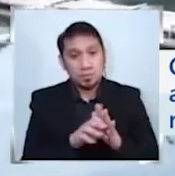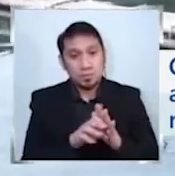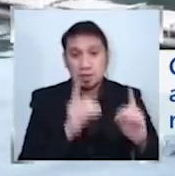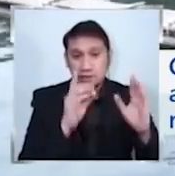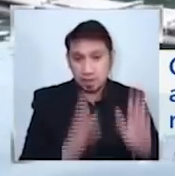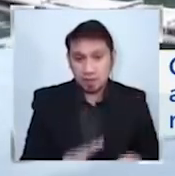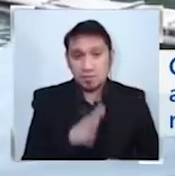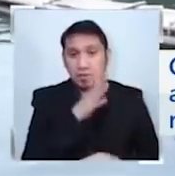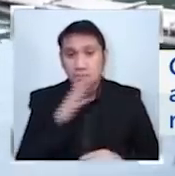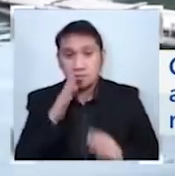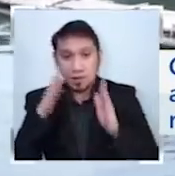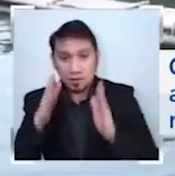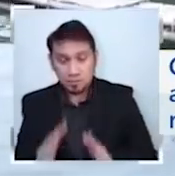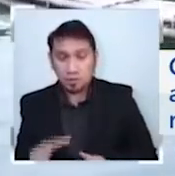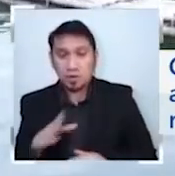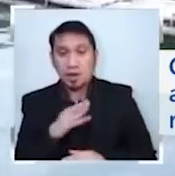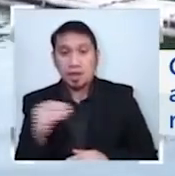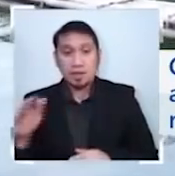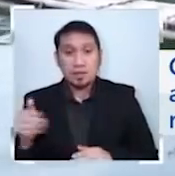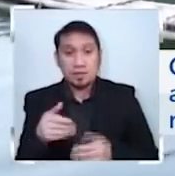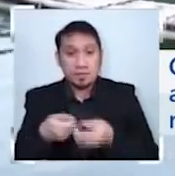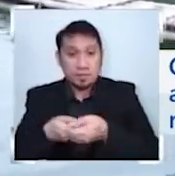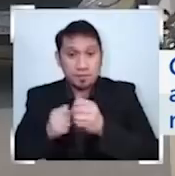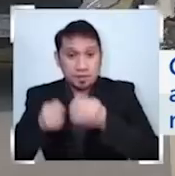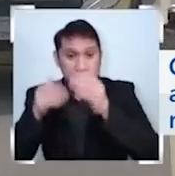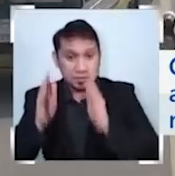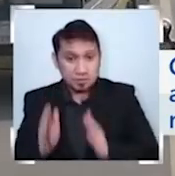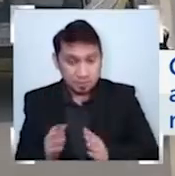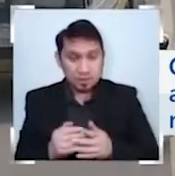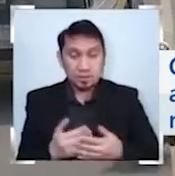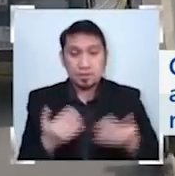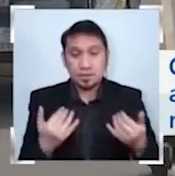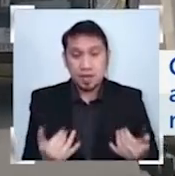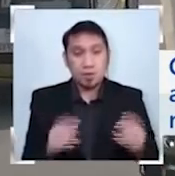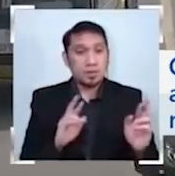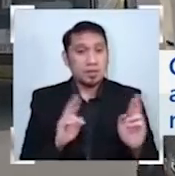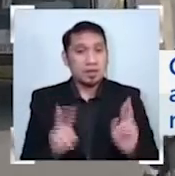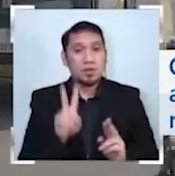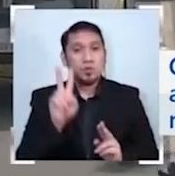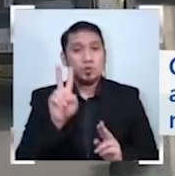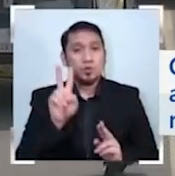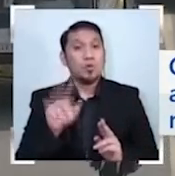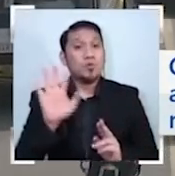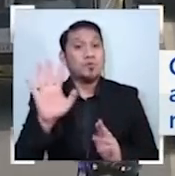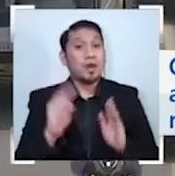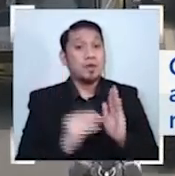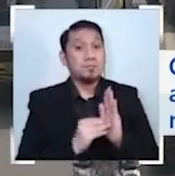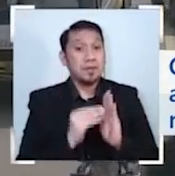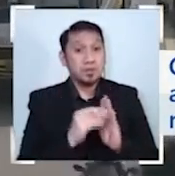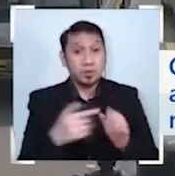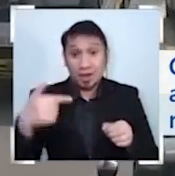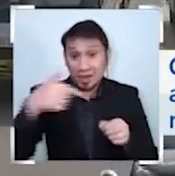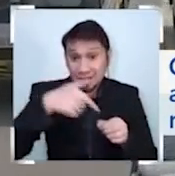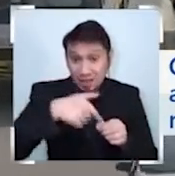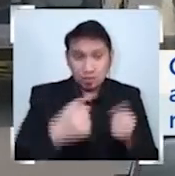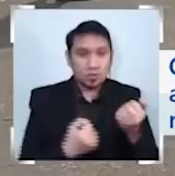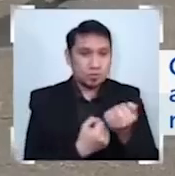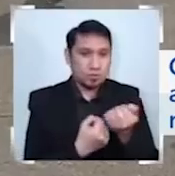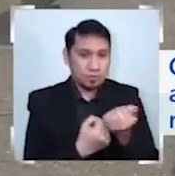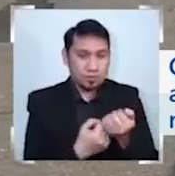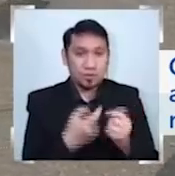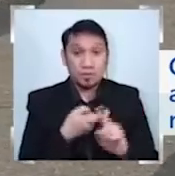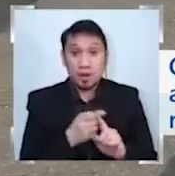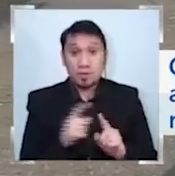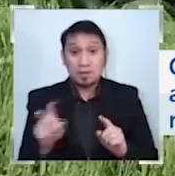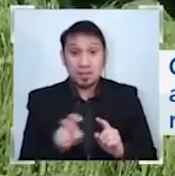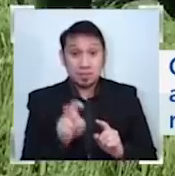mangingisda. Inihahanda na raw ang paglalabas ng 2.5 billion pesos na fuel subsidy ng Transportation Department para